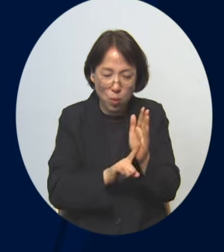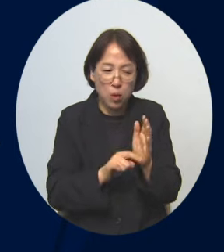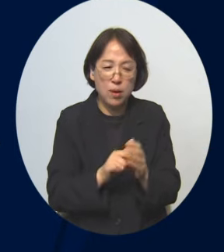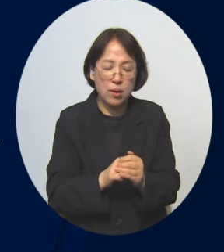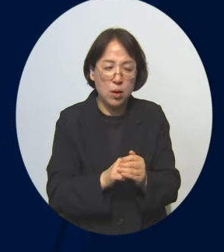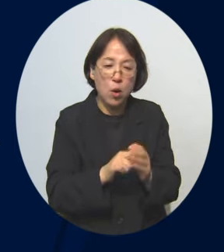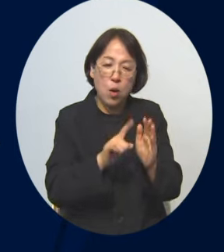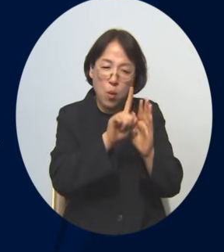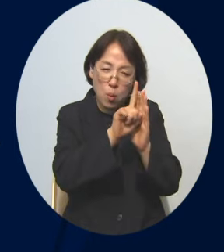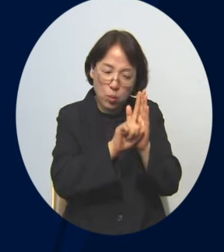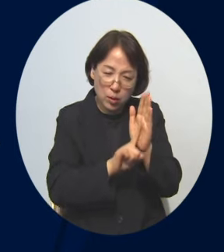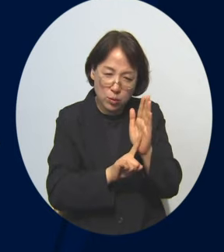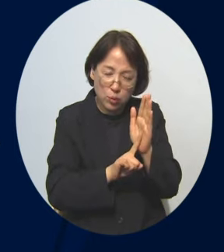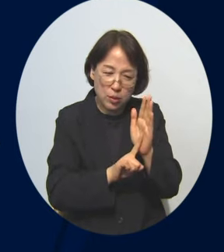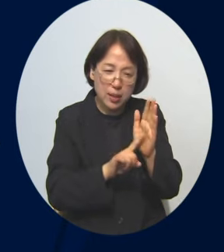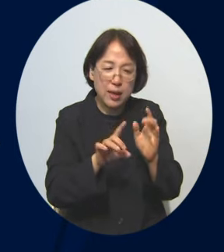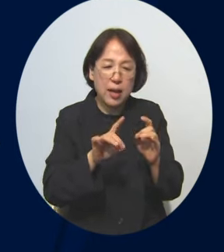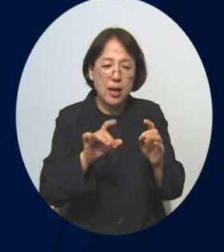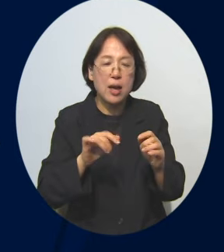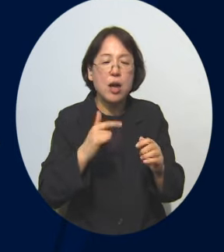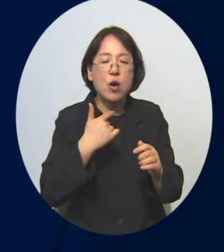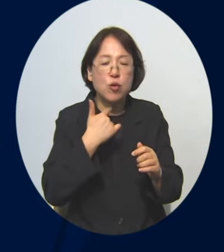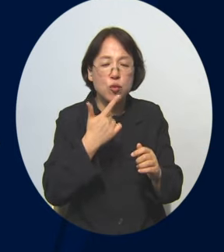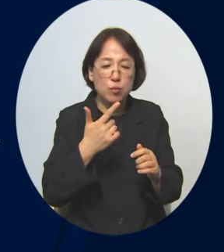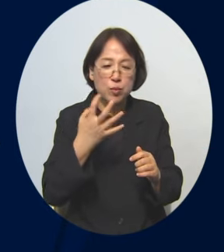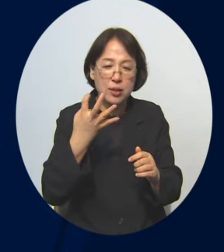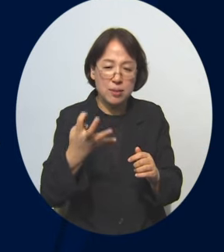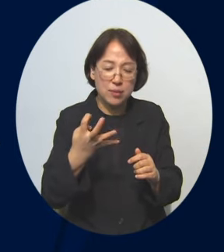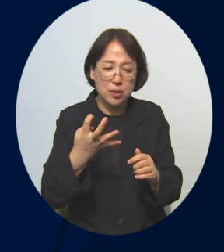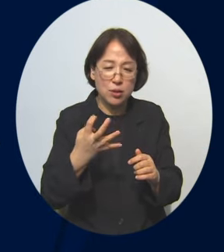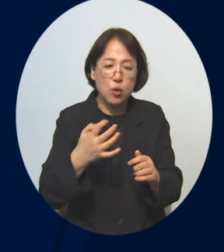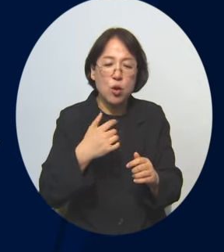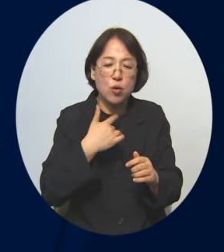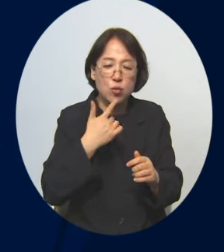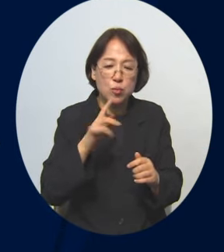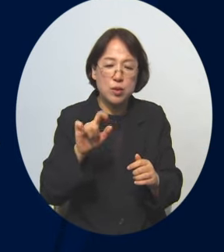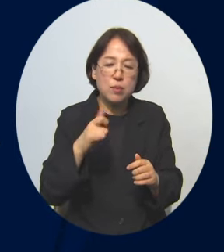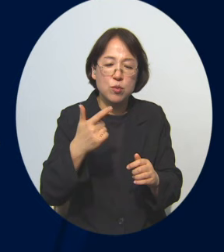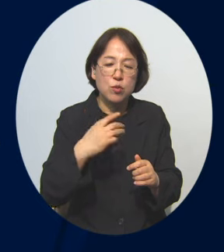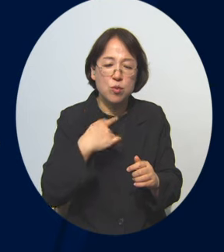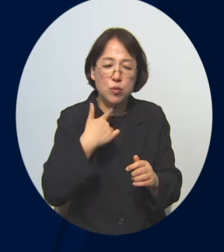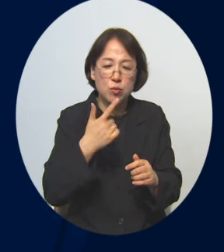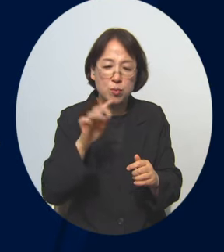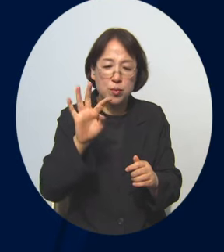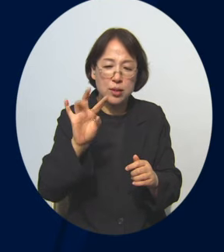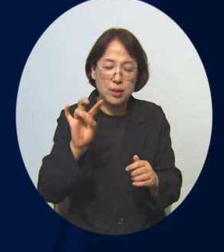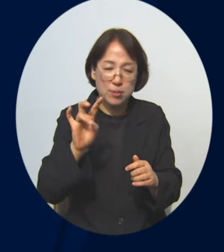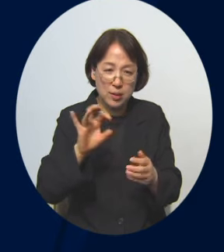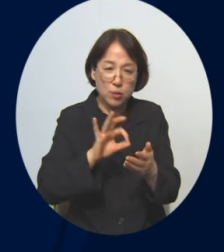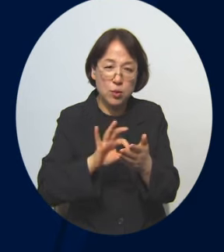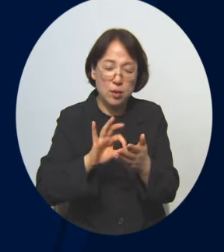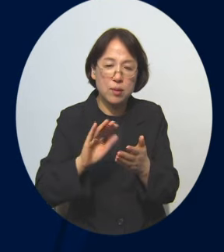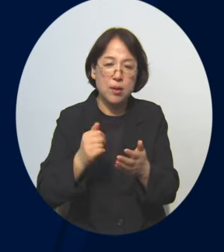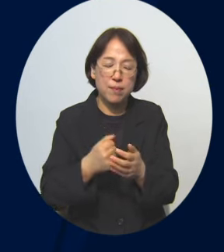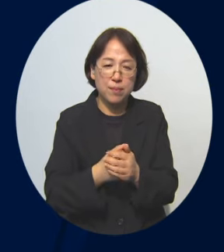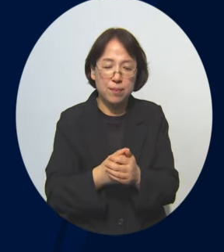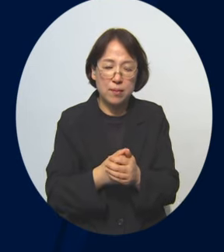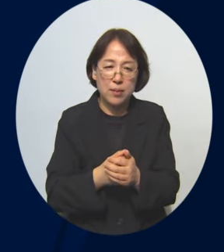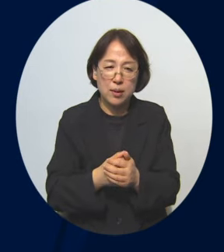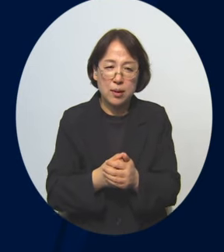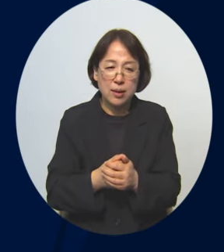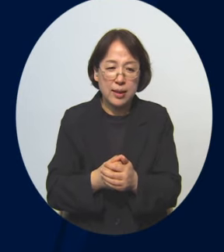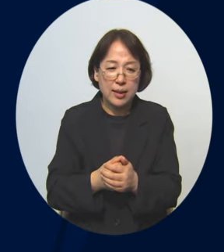24도까지 낮추는데 각각 6분 14초, 6분 16초, 6분 24초가 소요됐습니다. 냉방 속도 시험